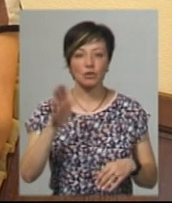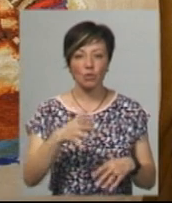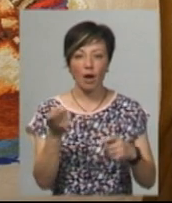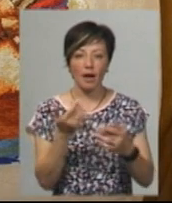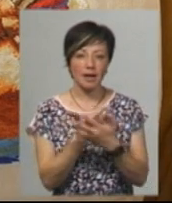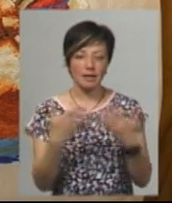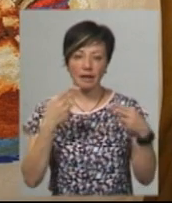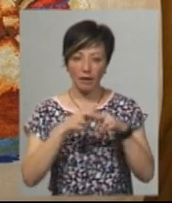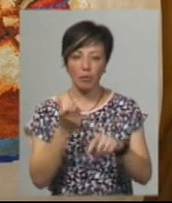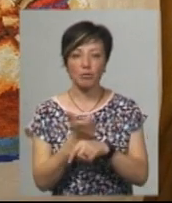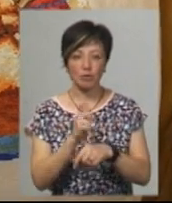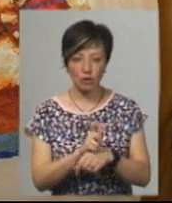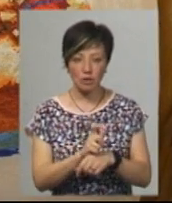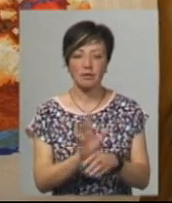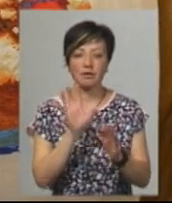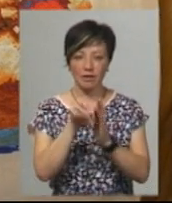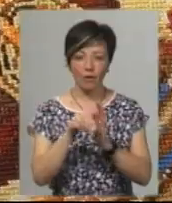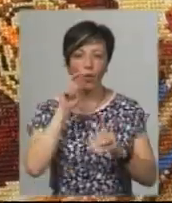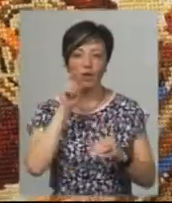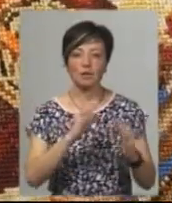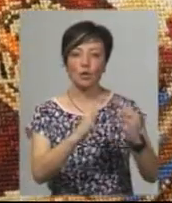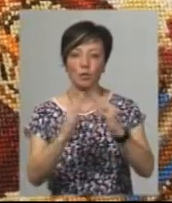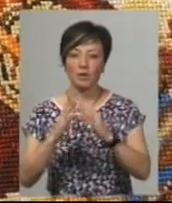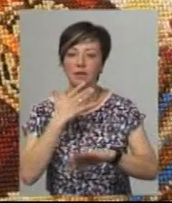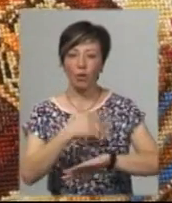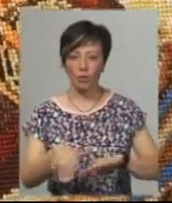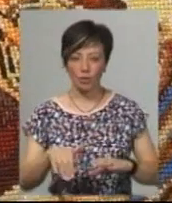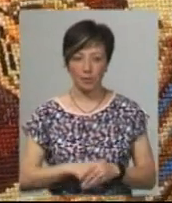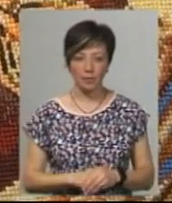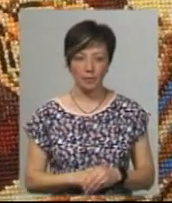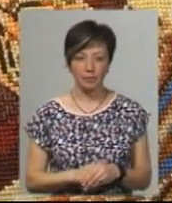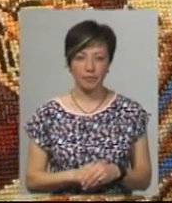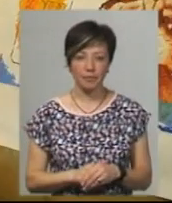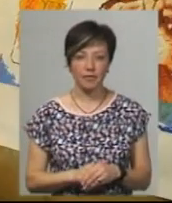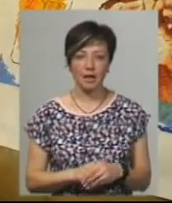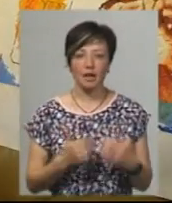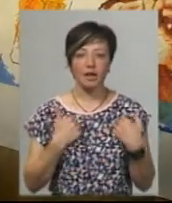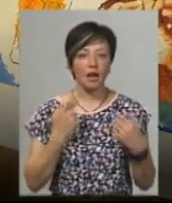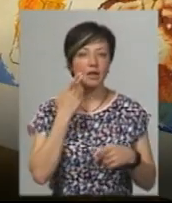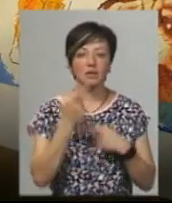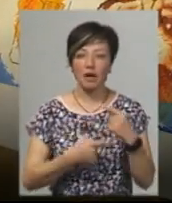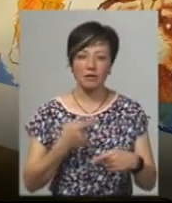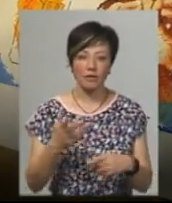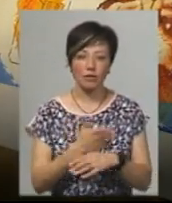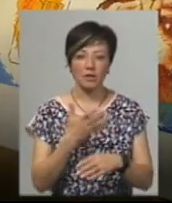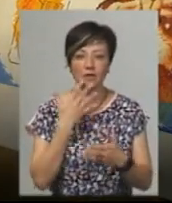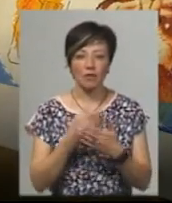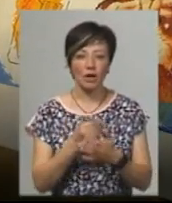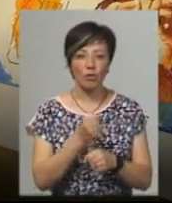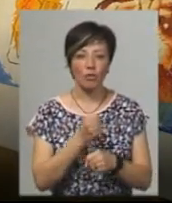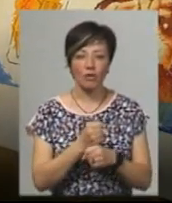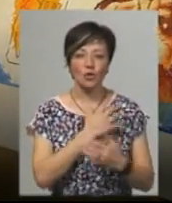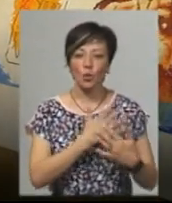різних техніках, більшість з яких оселилася в українських домівках та за кордоном. Я завжди виробляла свої роботи